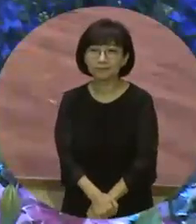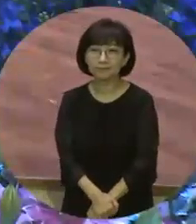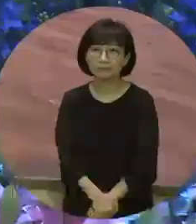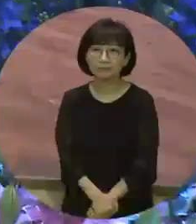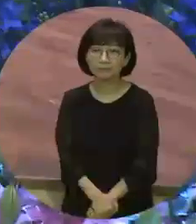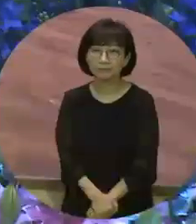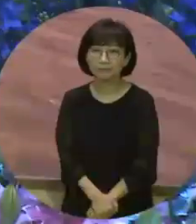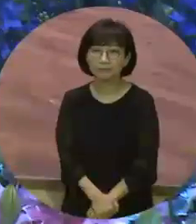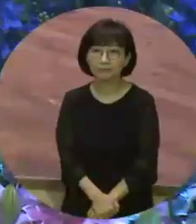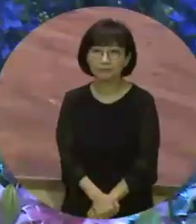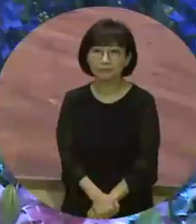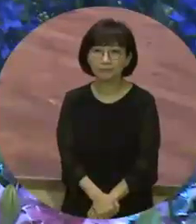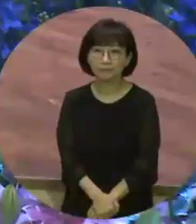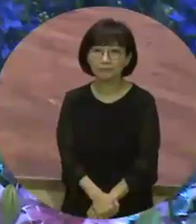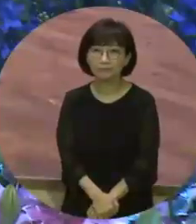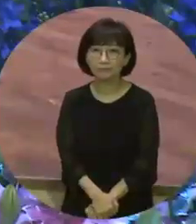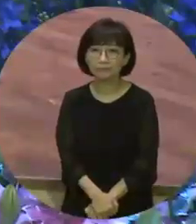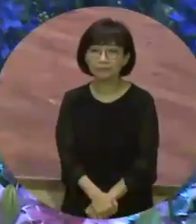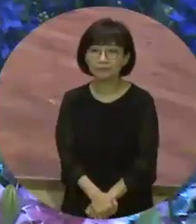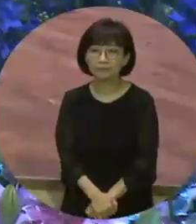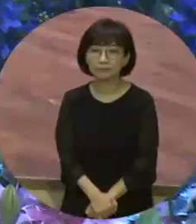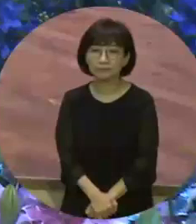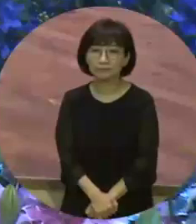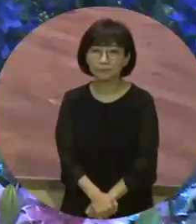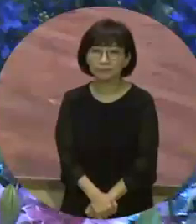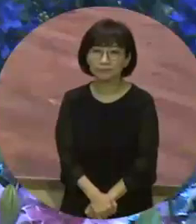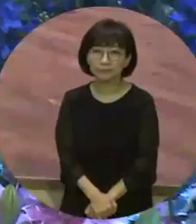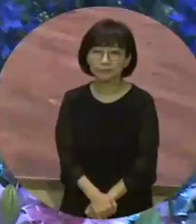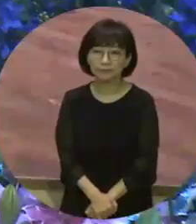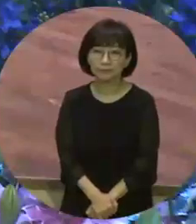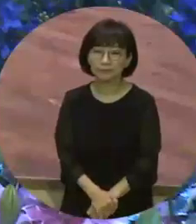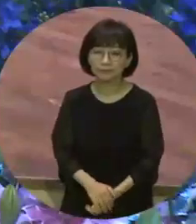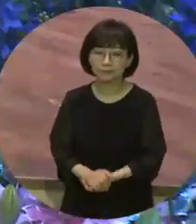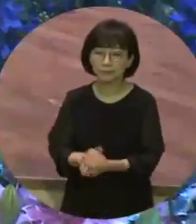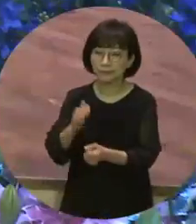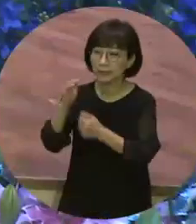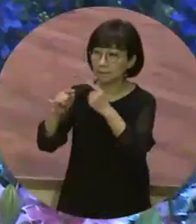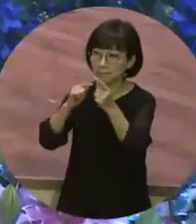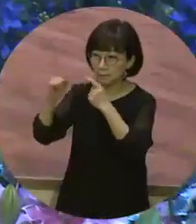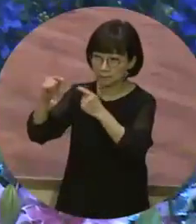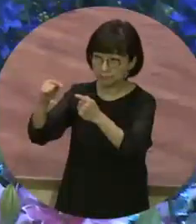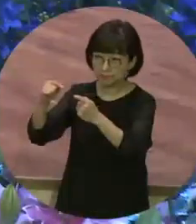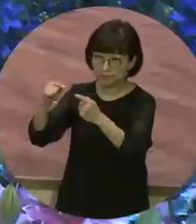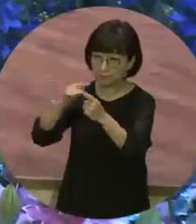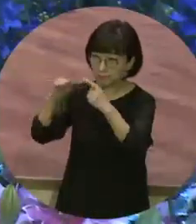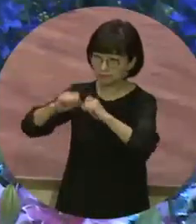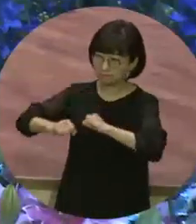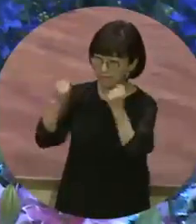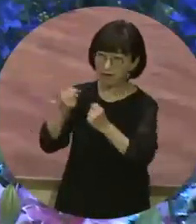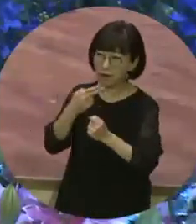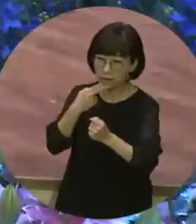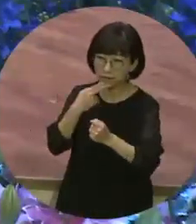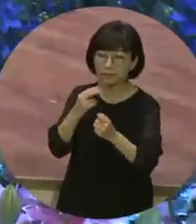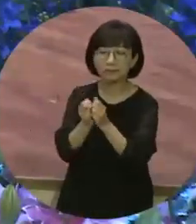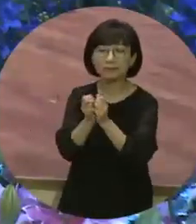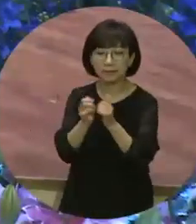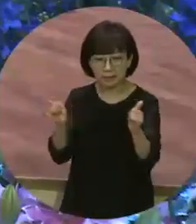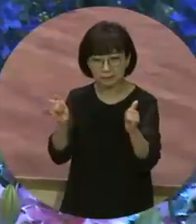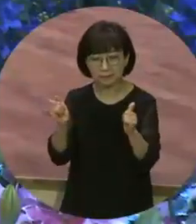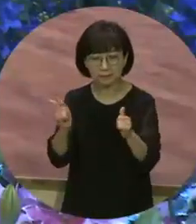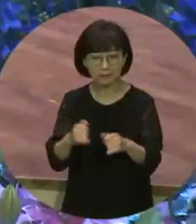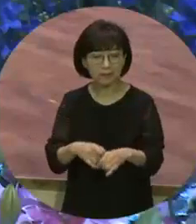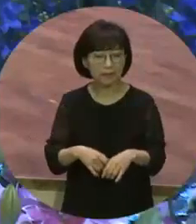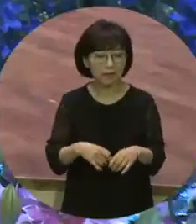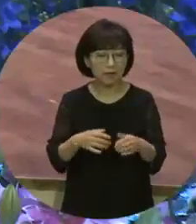그 증거, 헌신 안 합니다. 그 증거, 기도 안 합니다. 그 증거, 교회 사랑하지